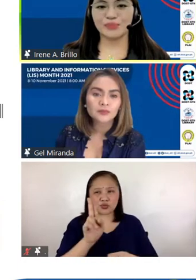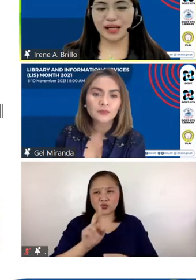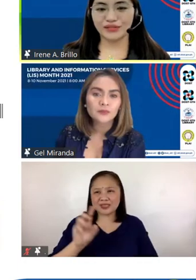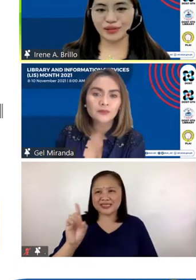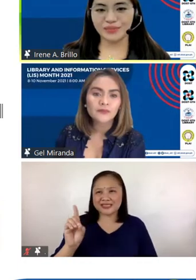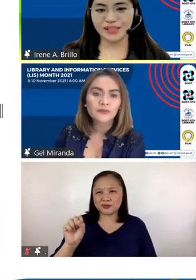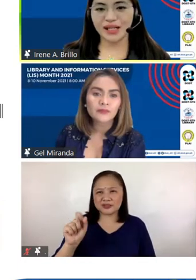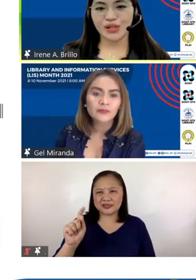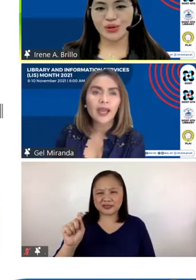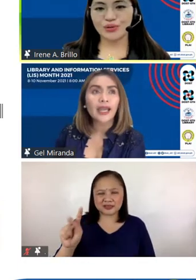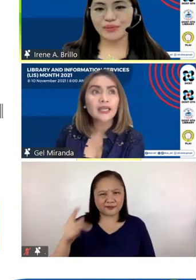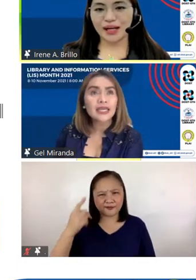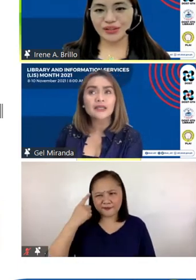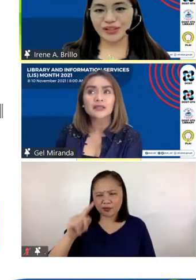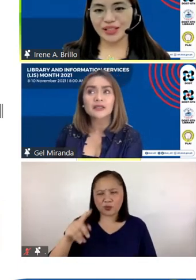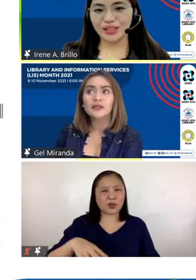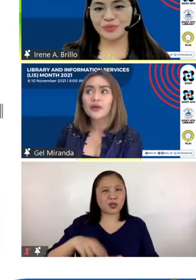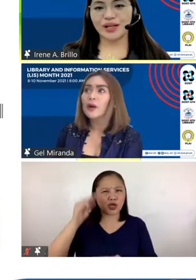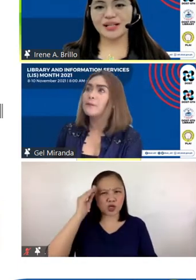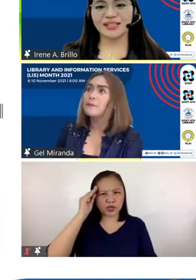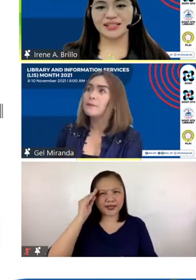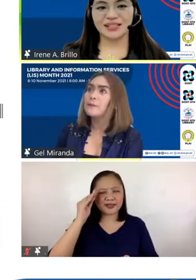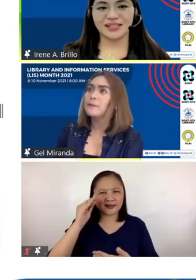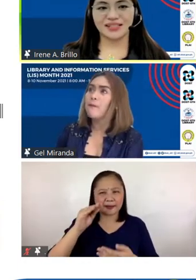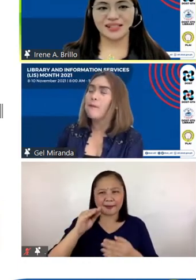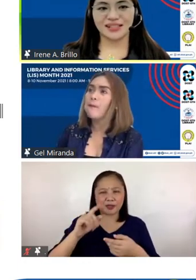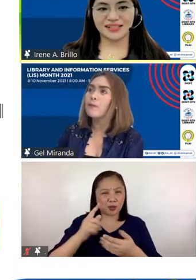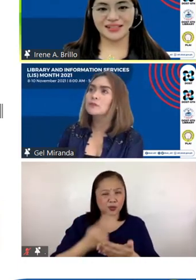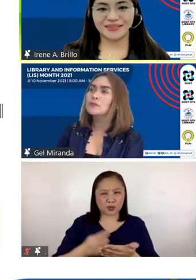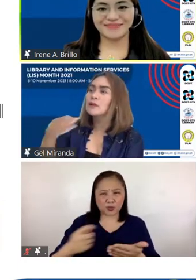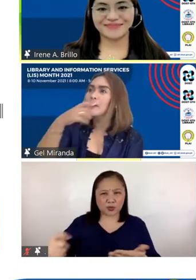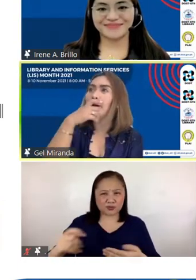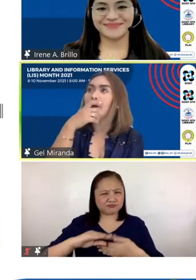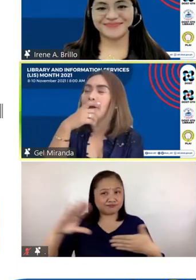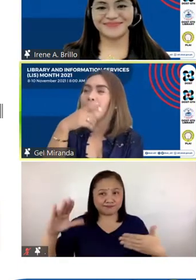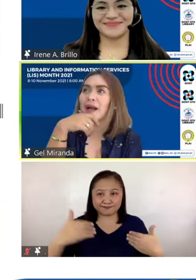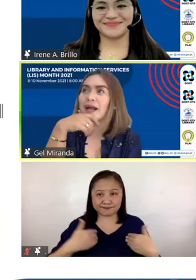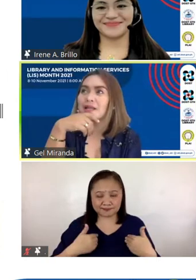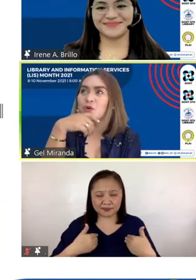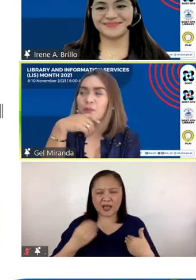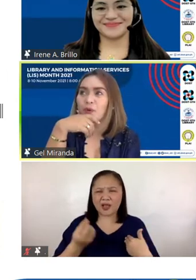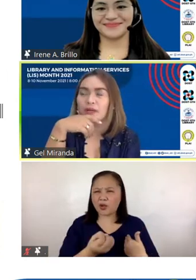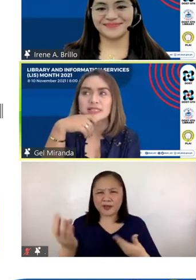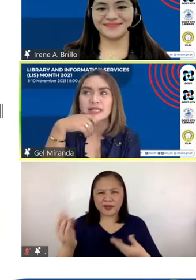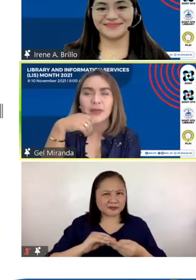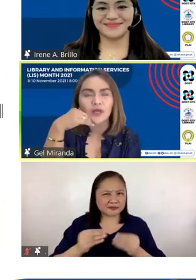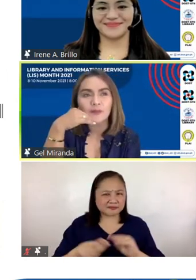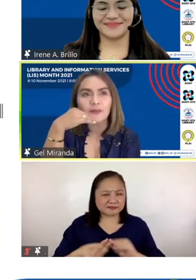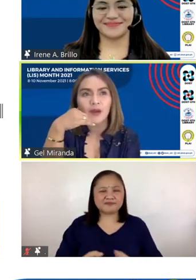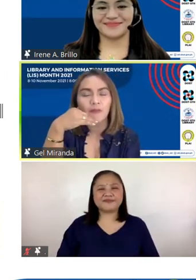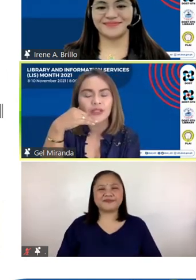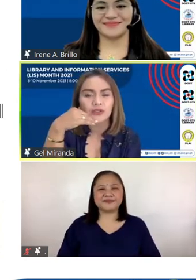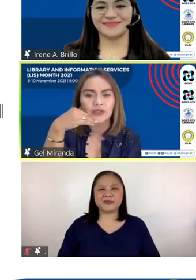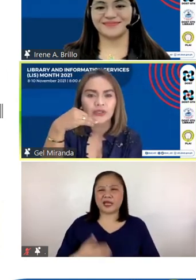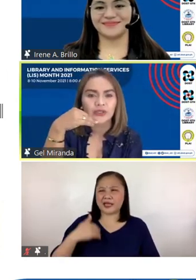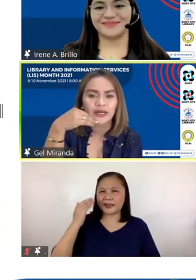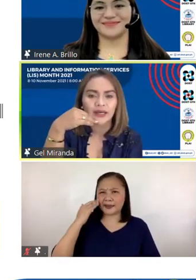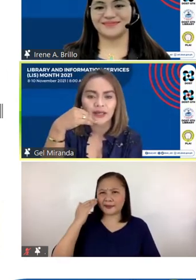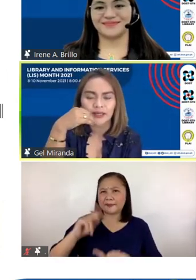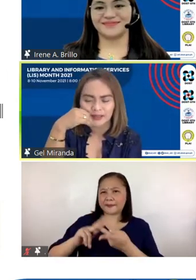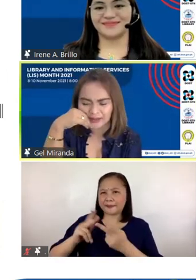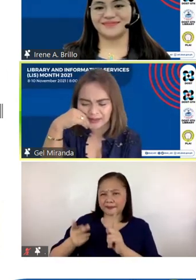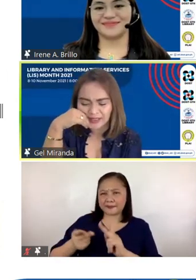the learning platforms. Kung meron, ano po ang statistics? Ang alam ko po, kasi meron kami mga